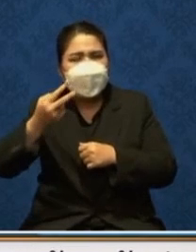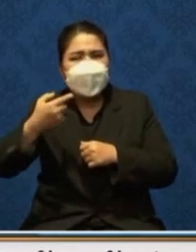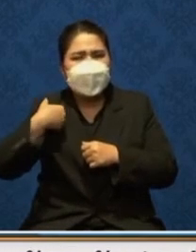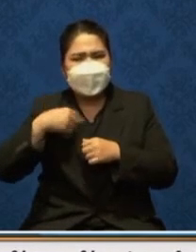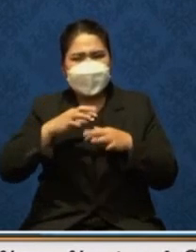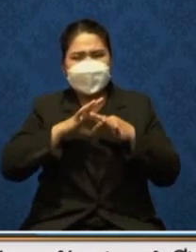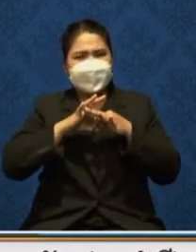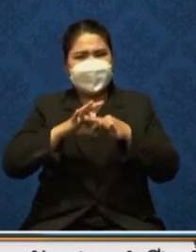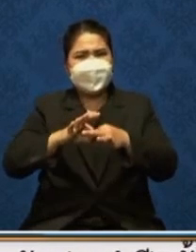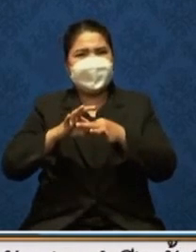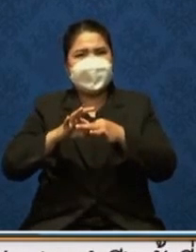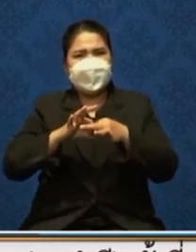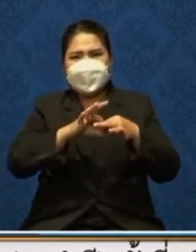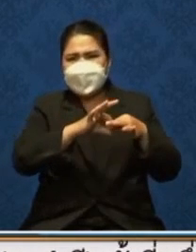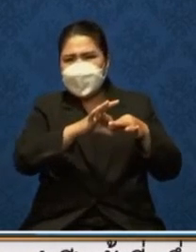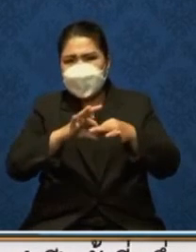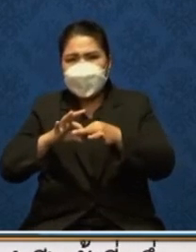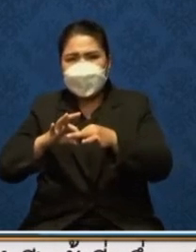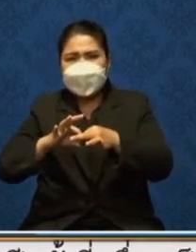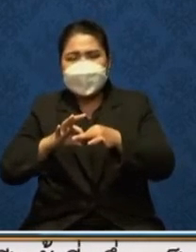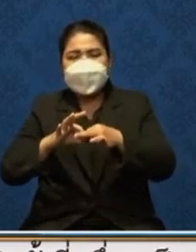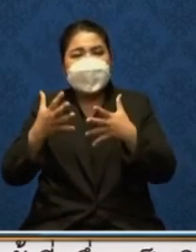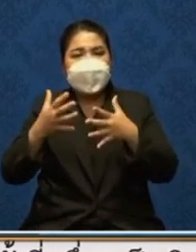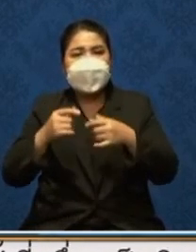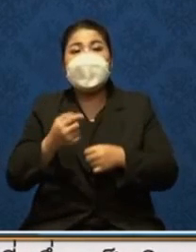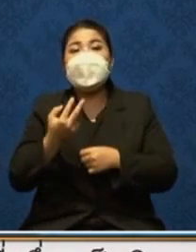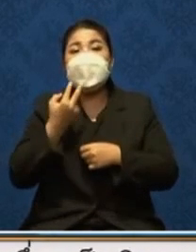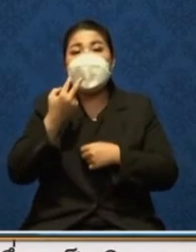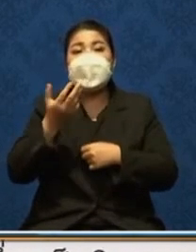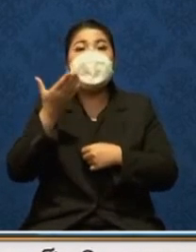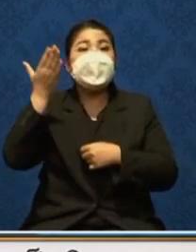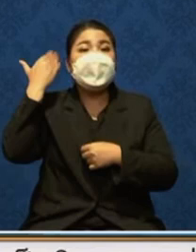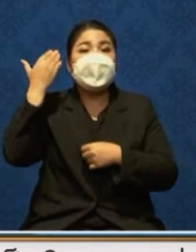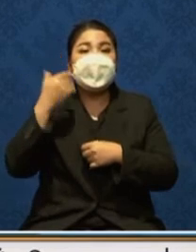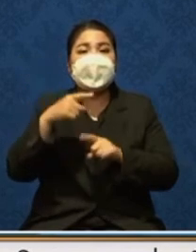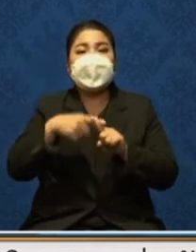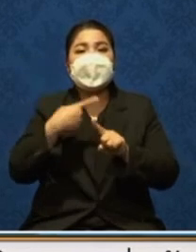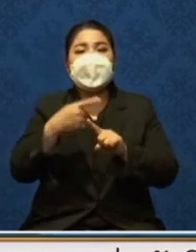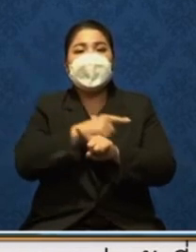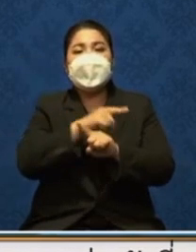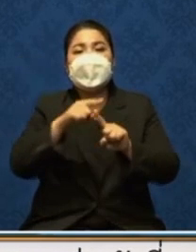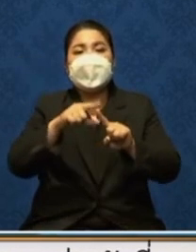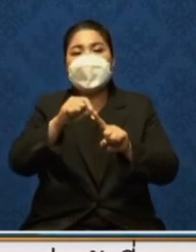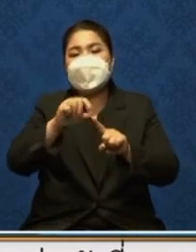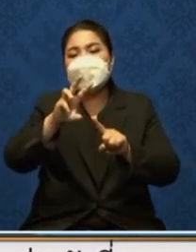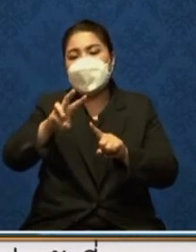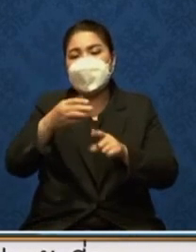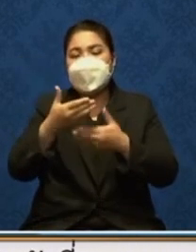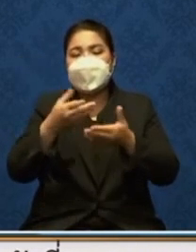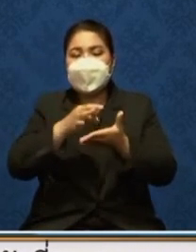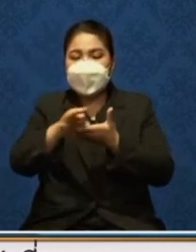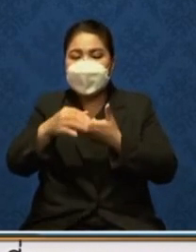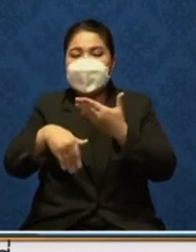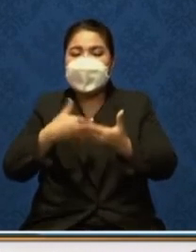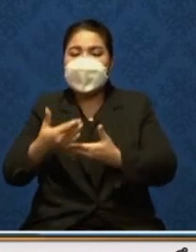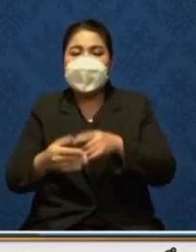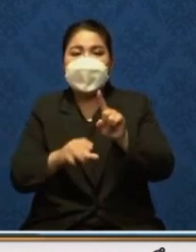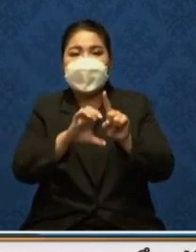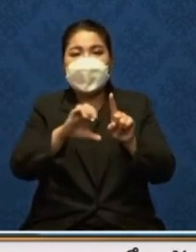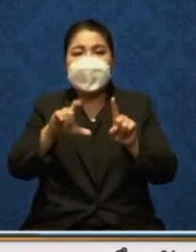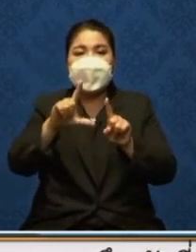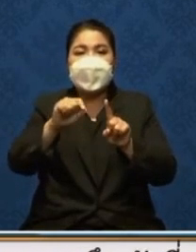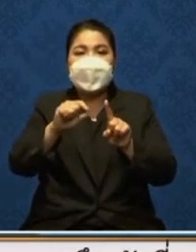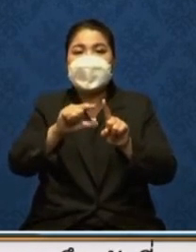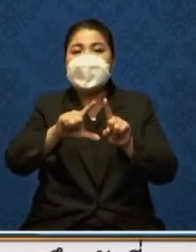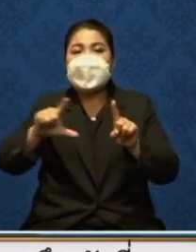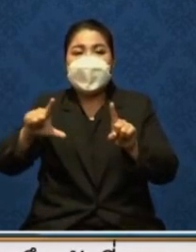ล้องครัท่านประทานครั สมมุิววันนั้น 25 มกรา มีการซ้อขายกที่ 120 ลานบาทจิๆแ